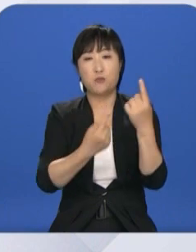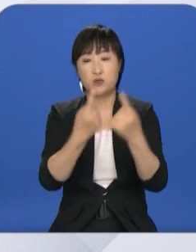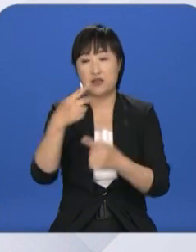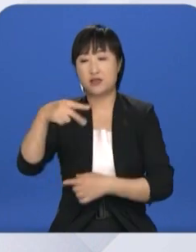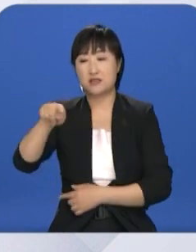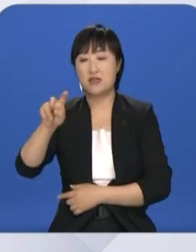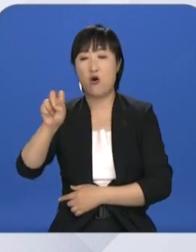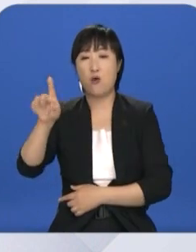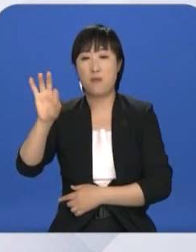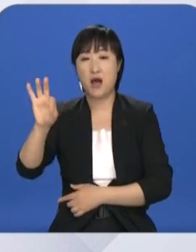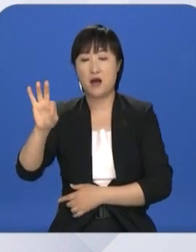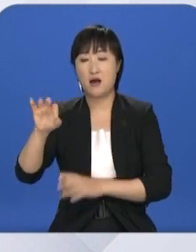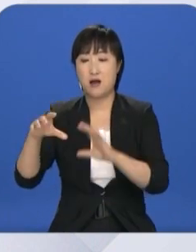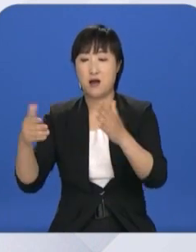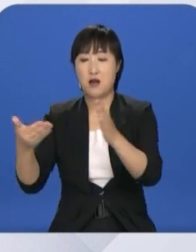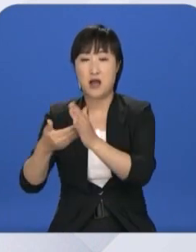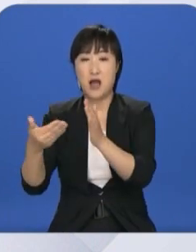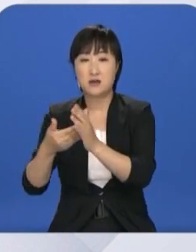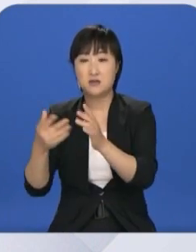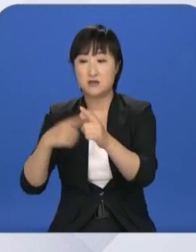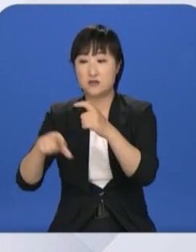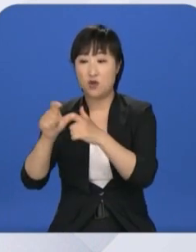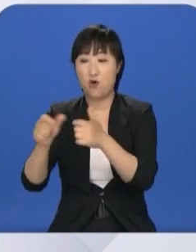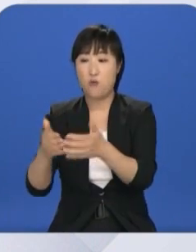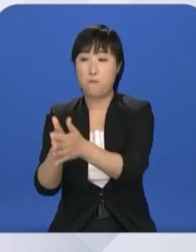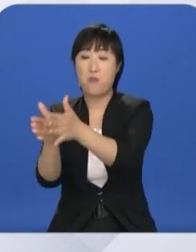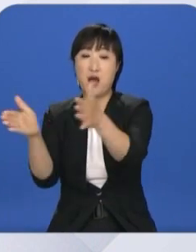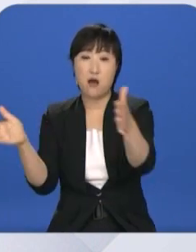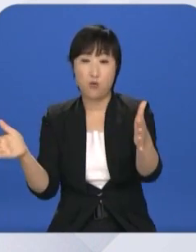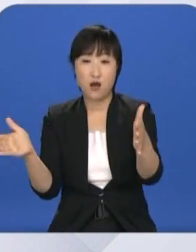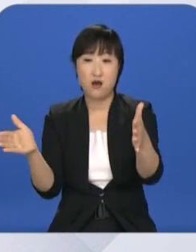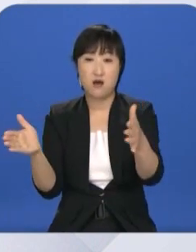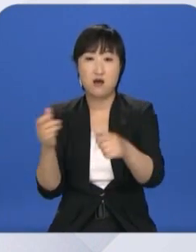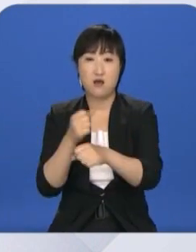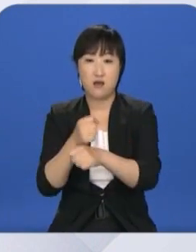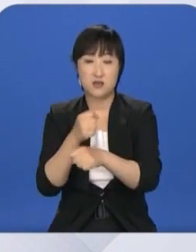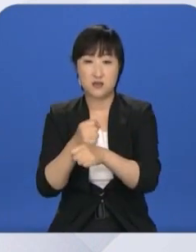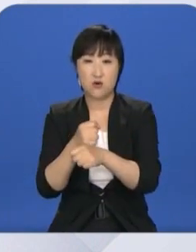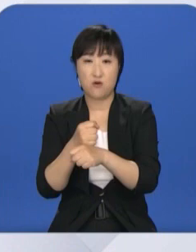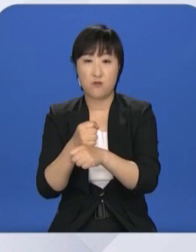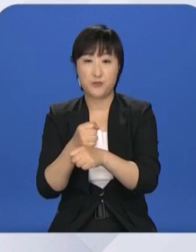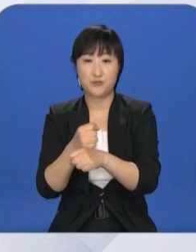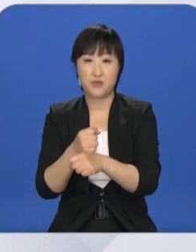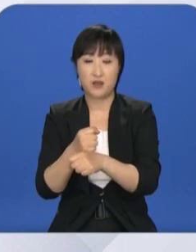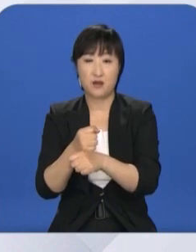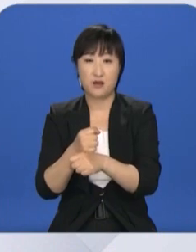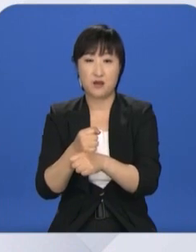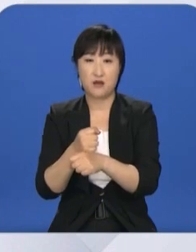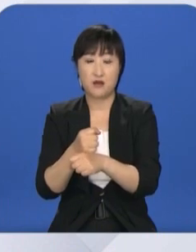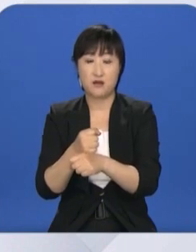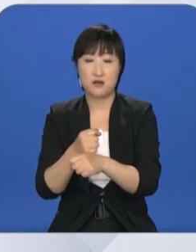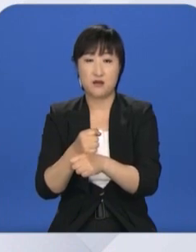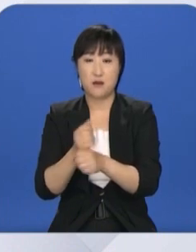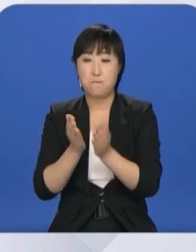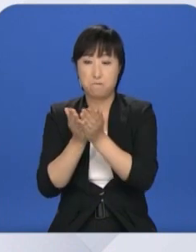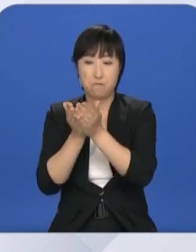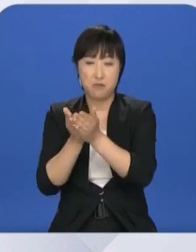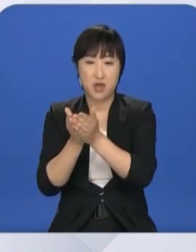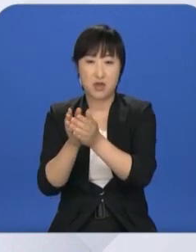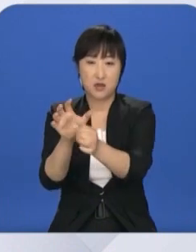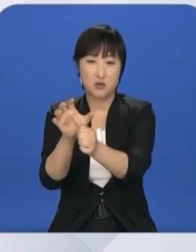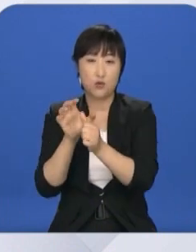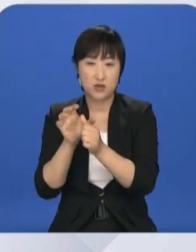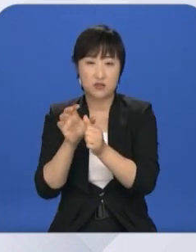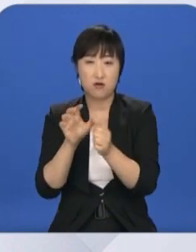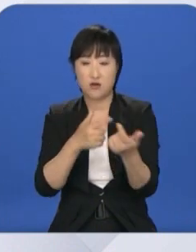개발하기보다는 서망항을 좀 더 그 각클도까지 더 확충시켜가지고 아까 중선배를 이용한